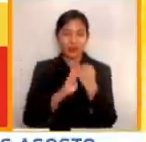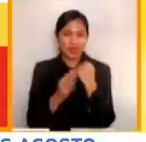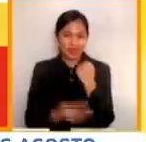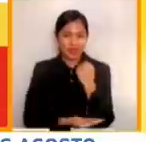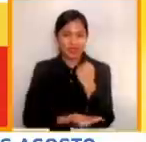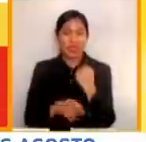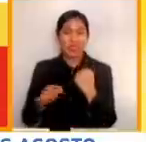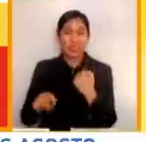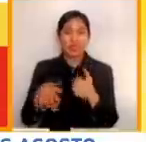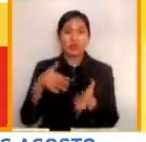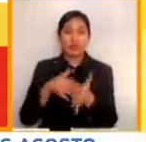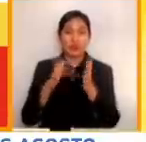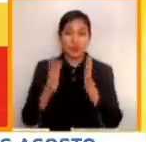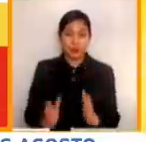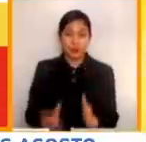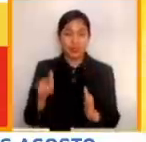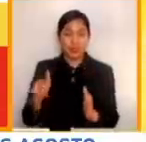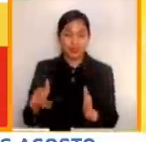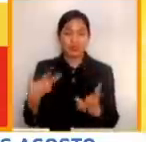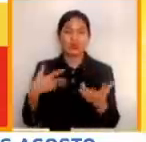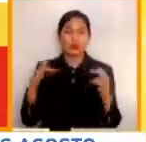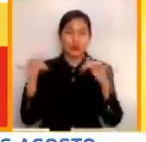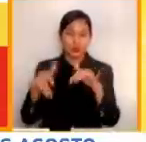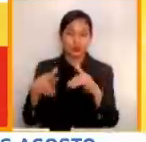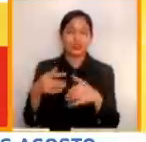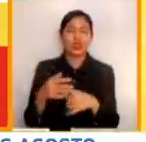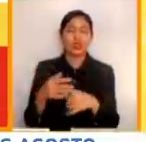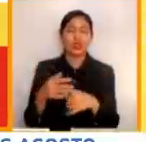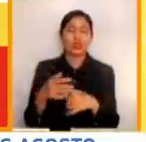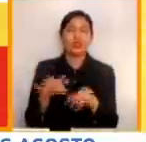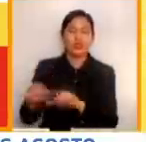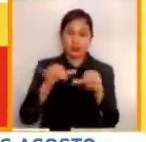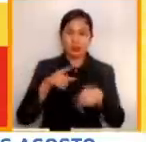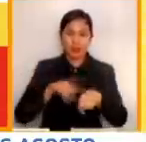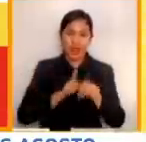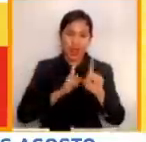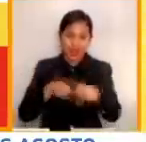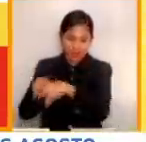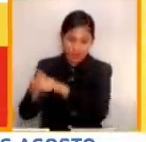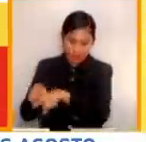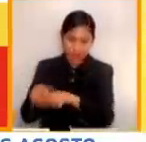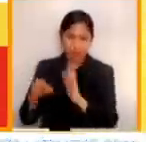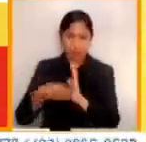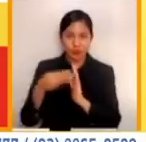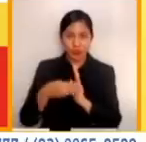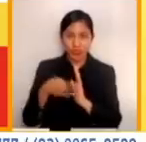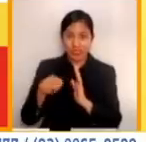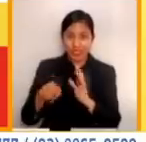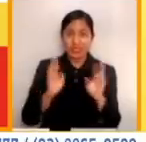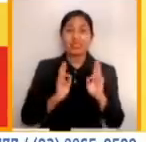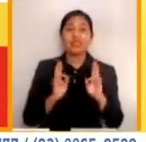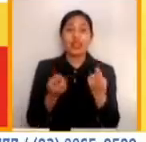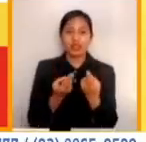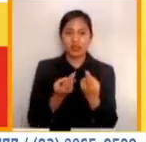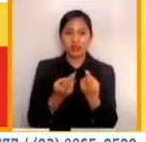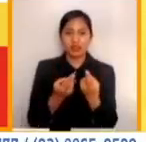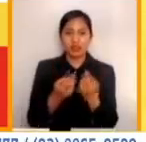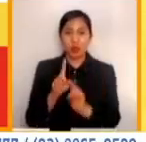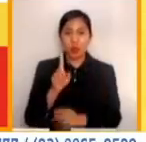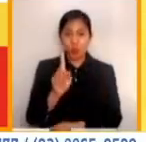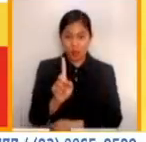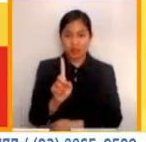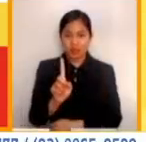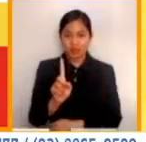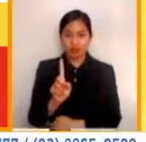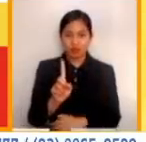sabay-sabay sumagot ng modules. Ang mga estudyanteng yan, magkakamag-anak po at nakatira sa naturang compound. Tumutulong din sa